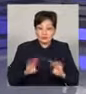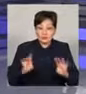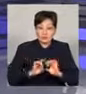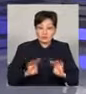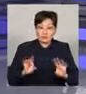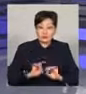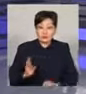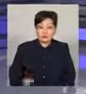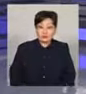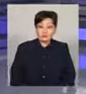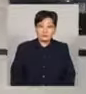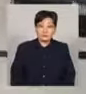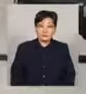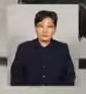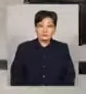Нұртайдың сюжеті.